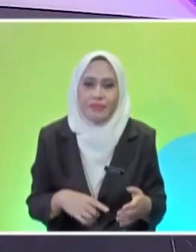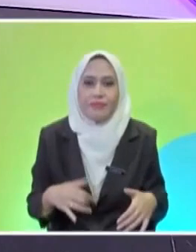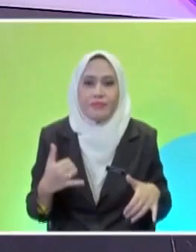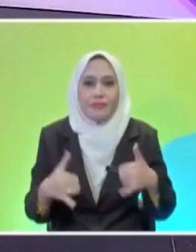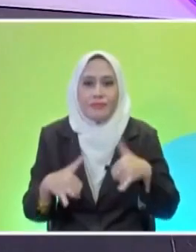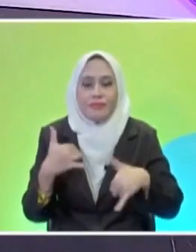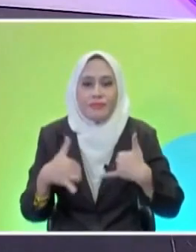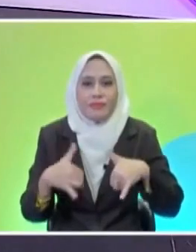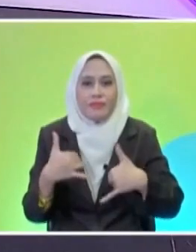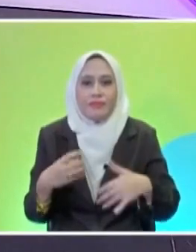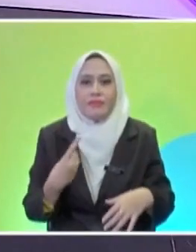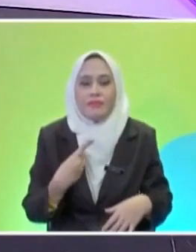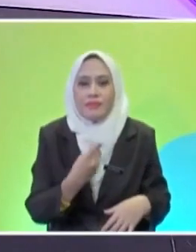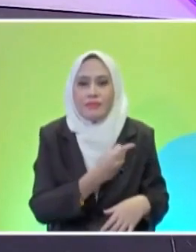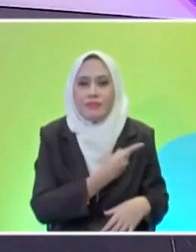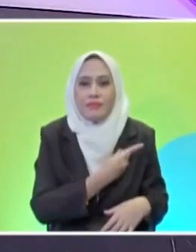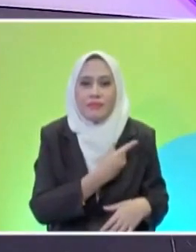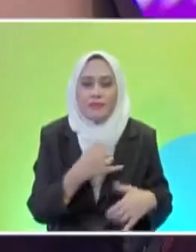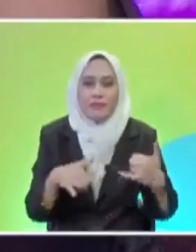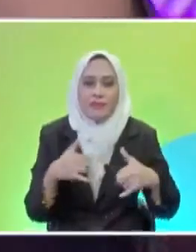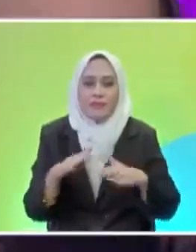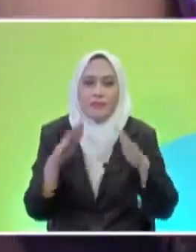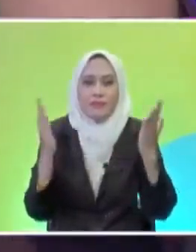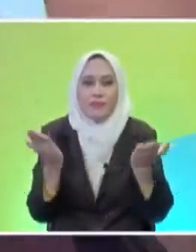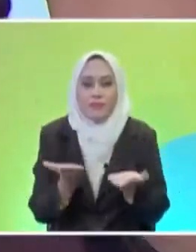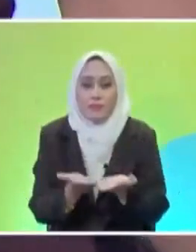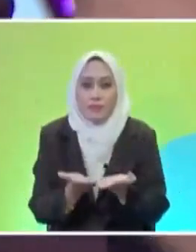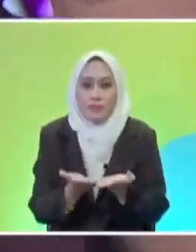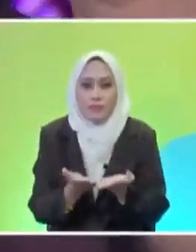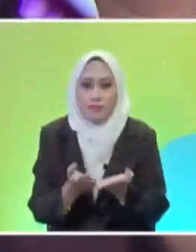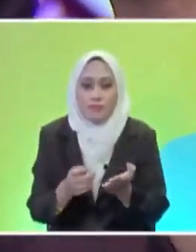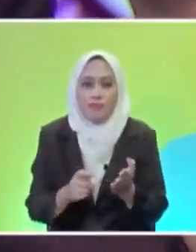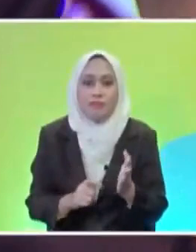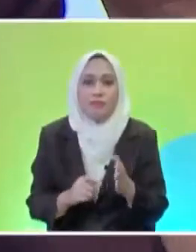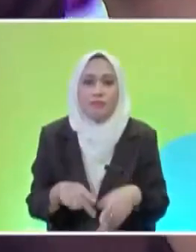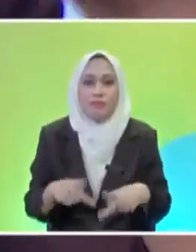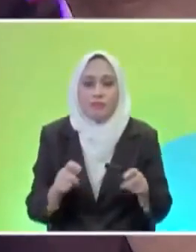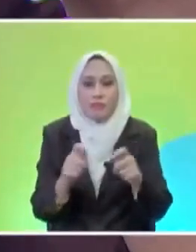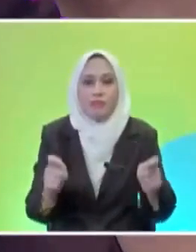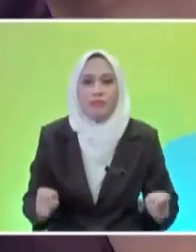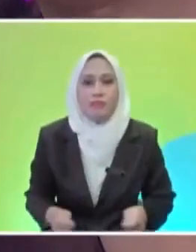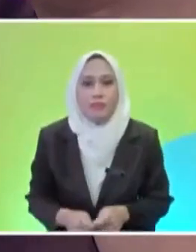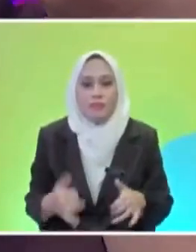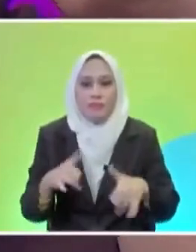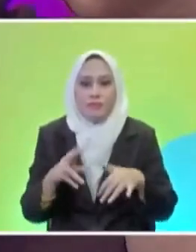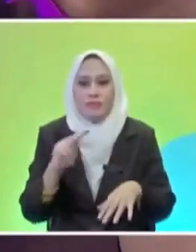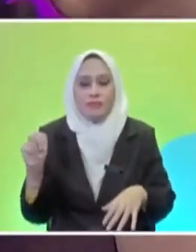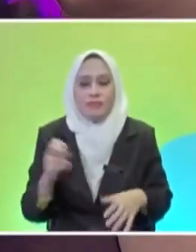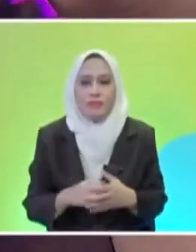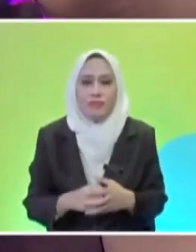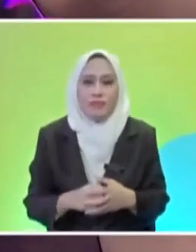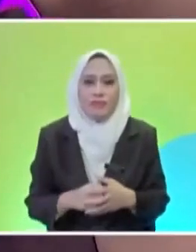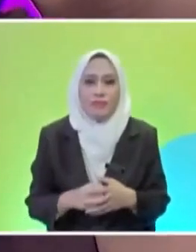bermain. Maka kita ada main bola. Kadang-kadang kita pergi taman permainan, jumpa kawan-kawan, main dengan kawan-kawan di situ.